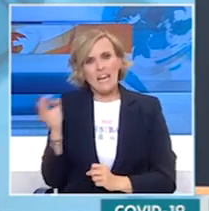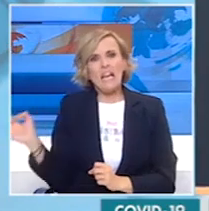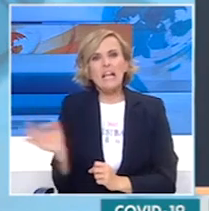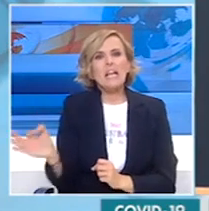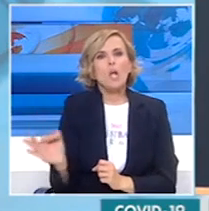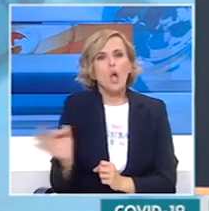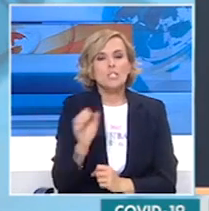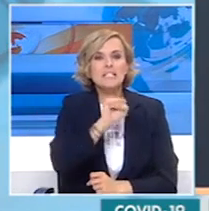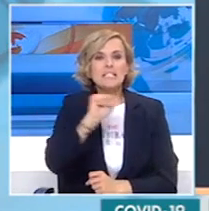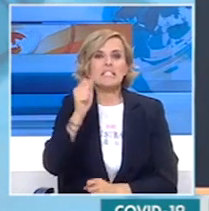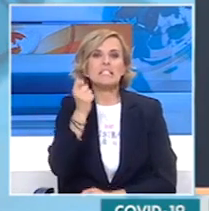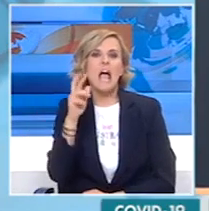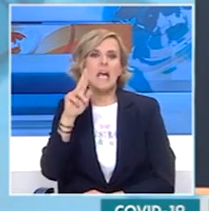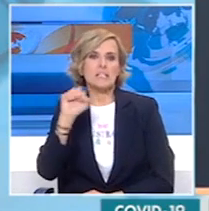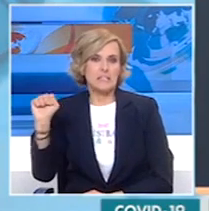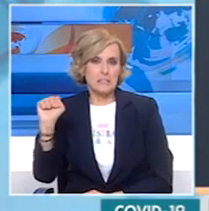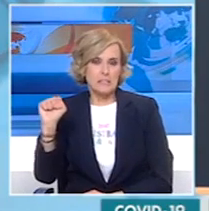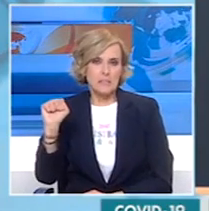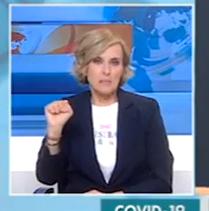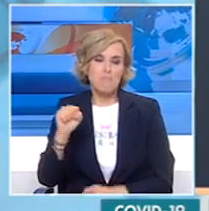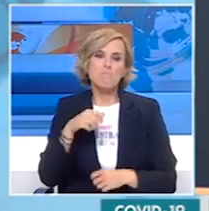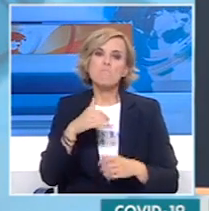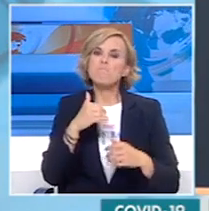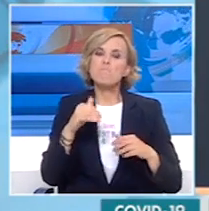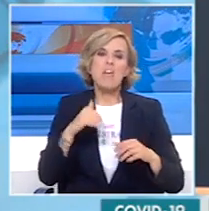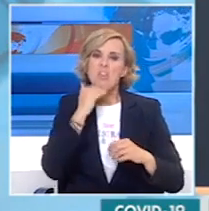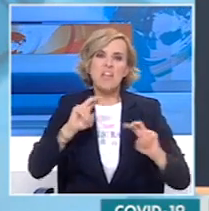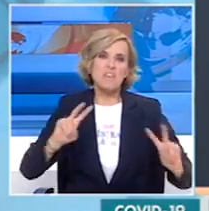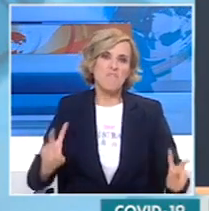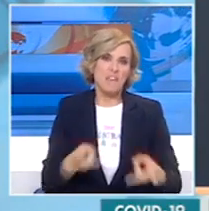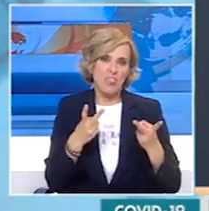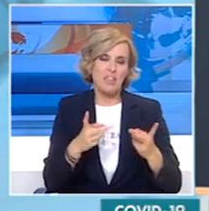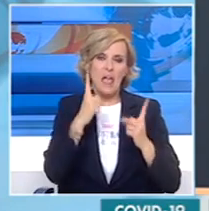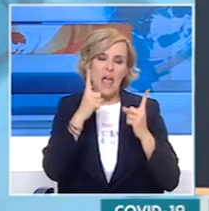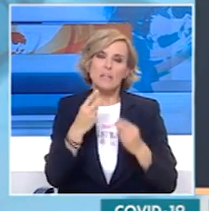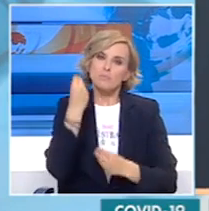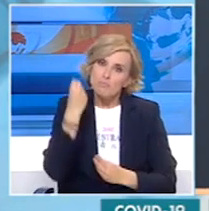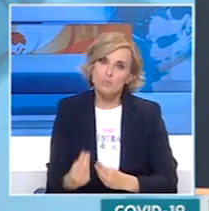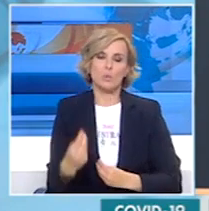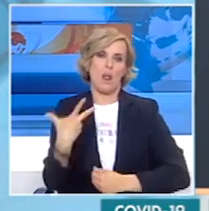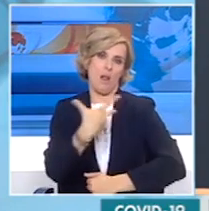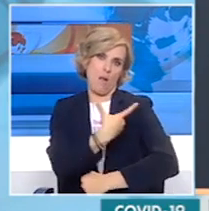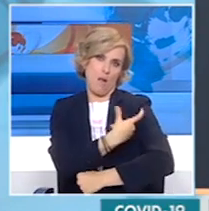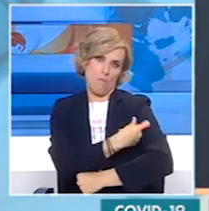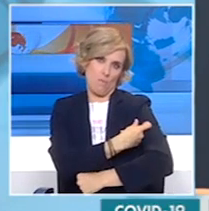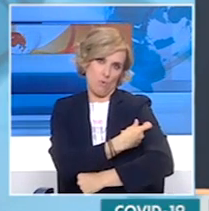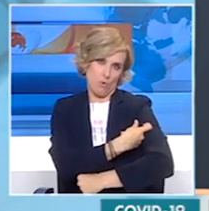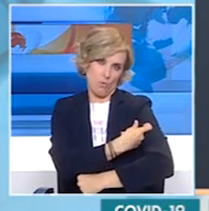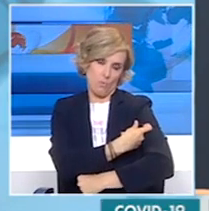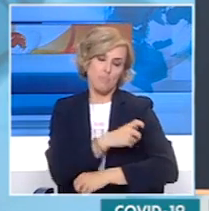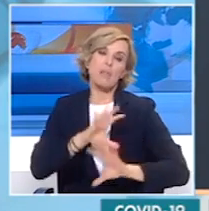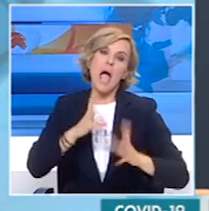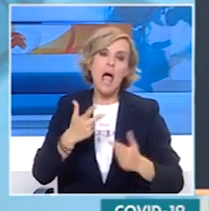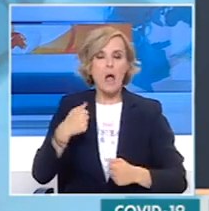όποια προσπάθεια έγινε δεν απέδωσε ένα ικανοποιητικό εμβόλιο. Παρ' όλα αυτά, νομίζω σήμερα